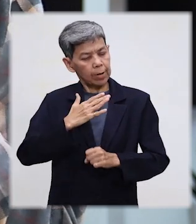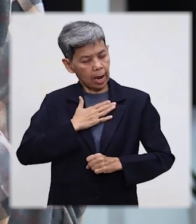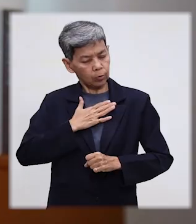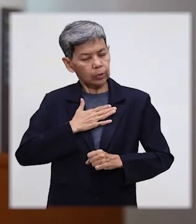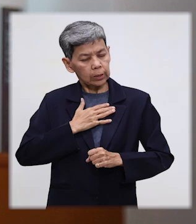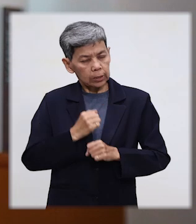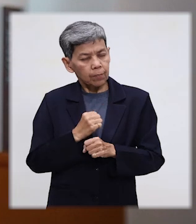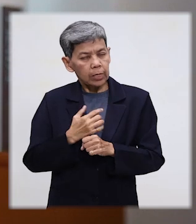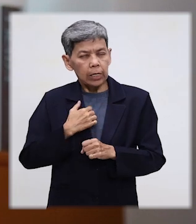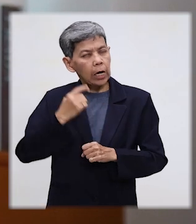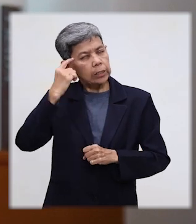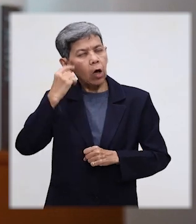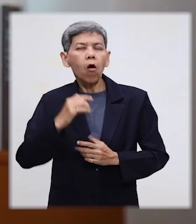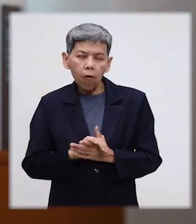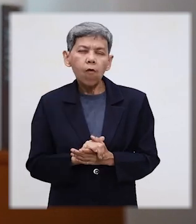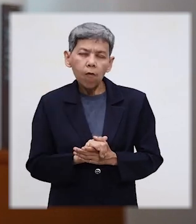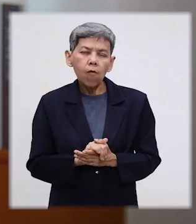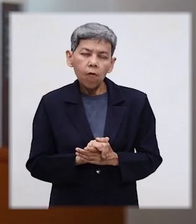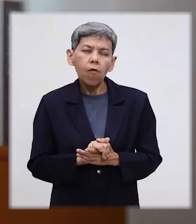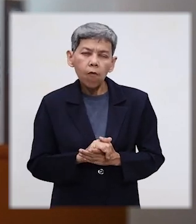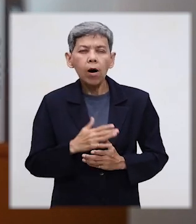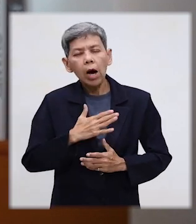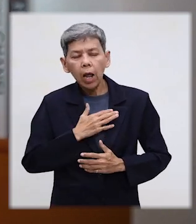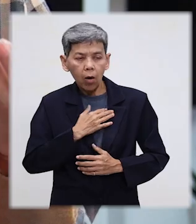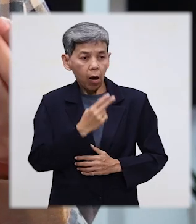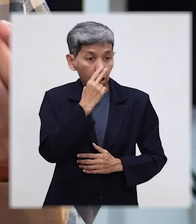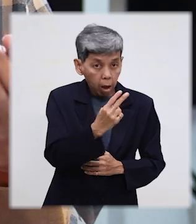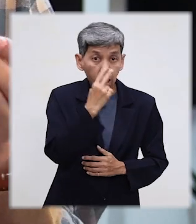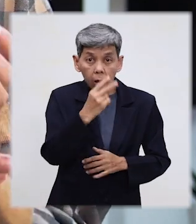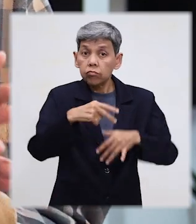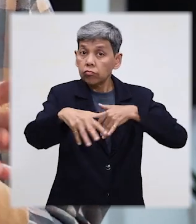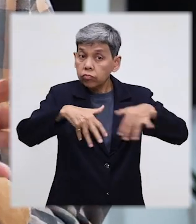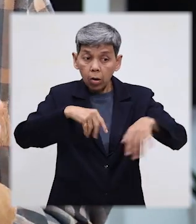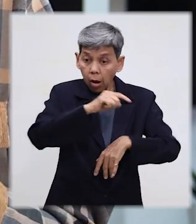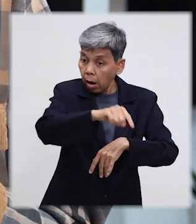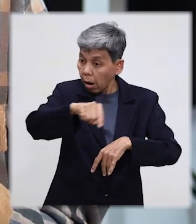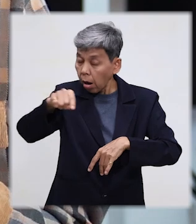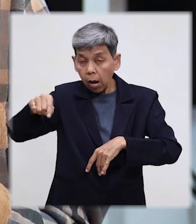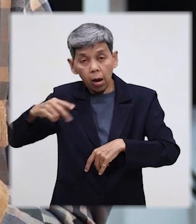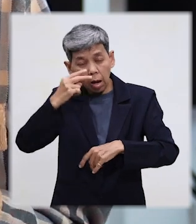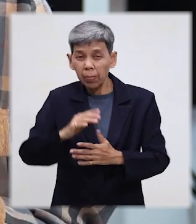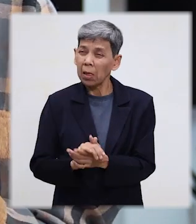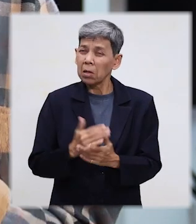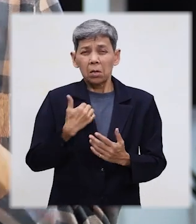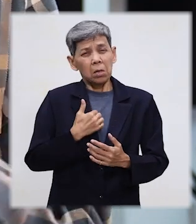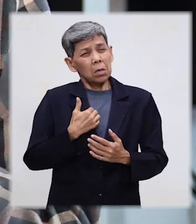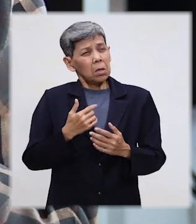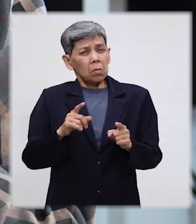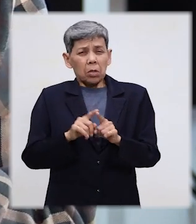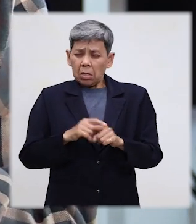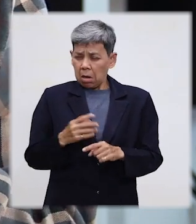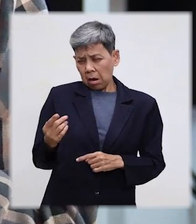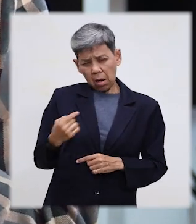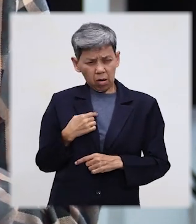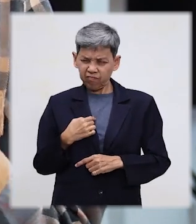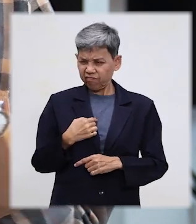ราในความเข้าใจว่าบางอย่างอ่ะบางทีเราไปเจอคนในสังคมที่บางทีเขาอาจจะแบบมอง